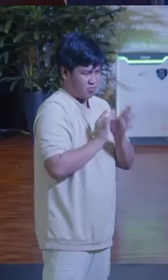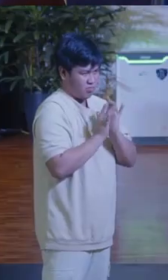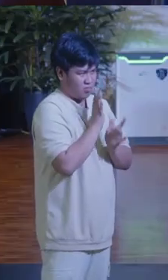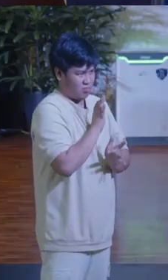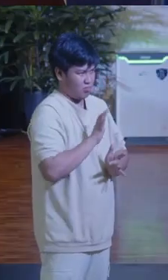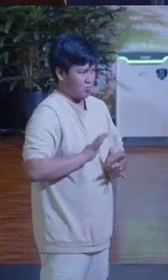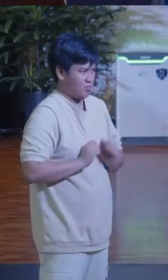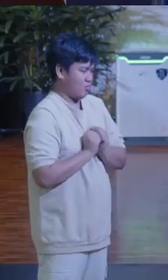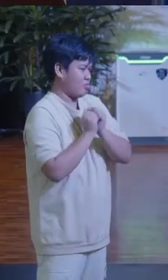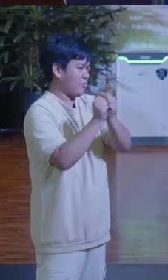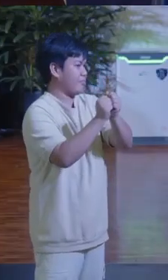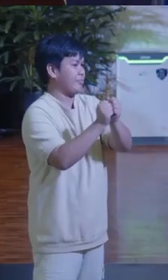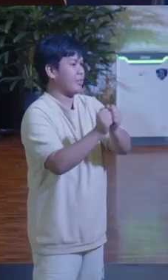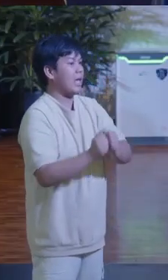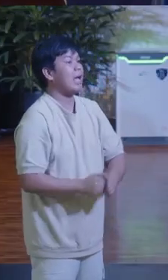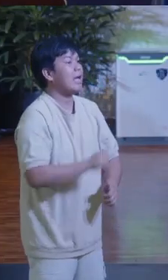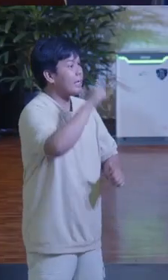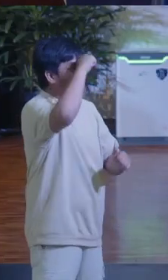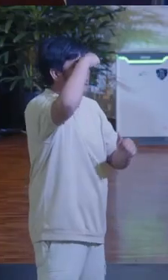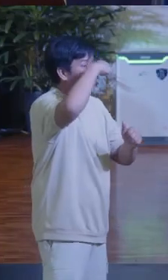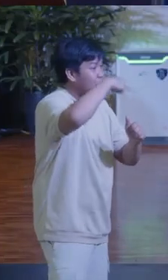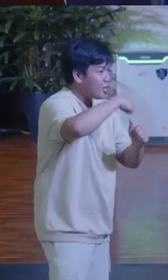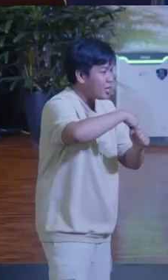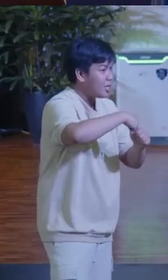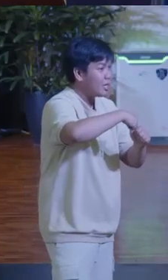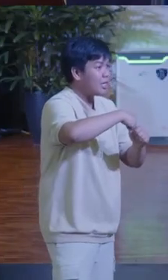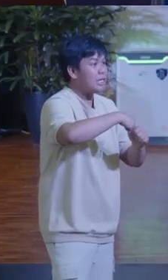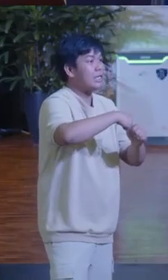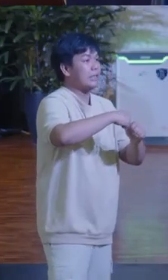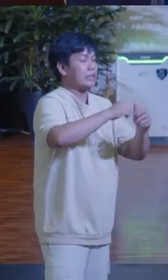ganito. Naalala nyo, 3 beses niyang